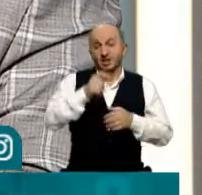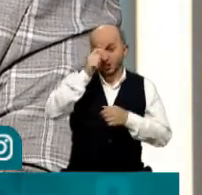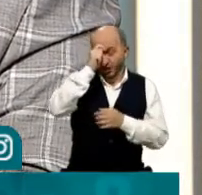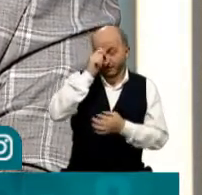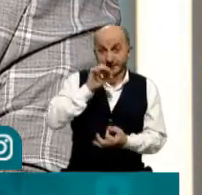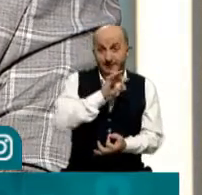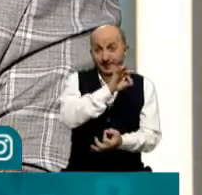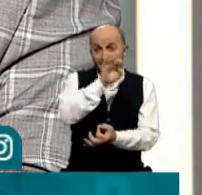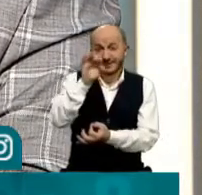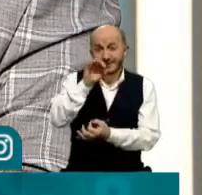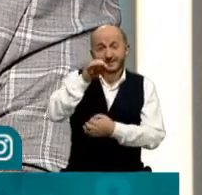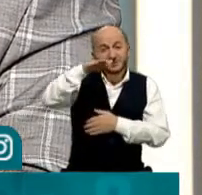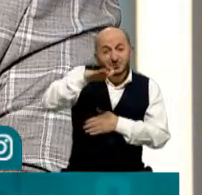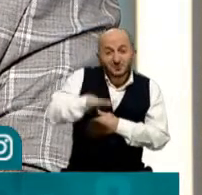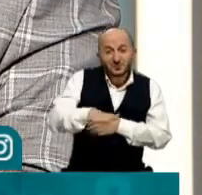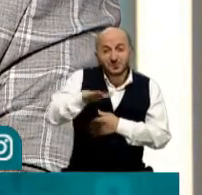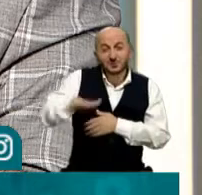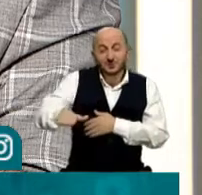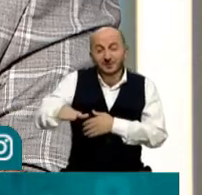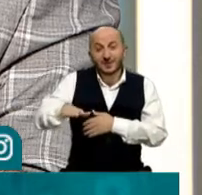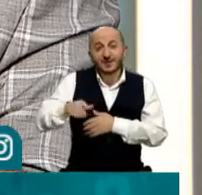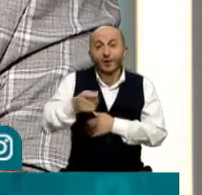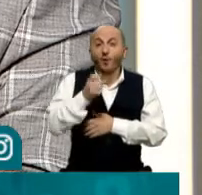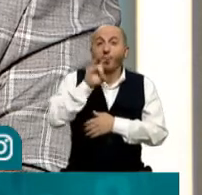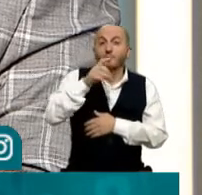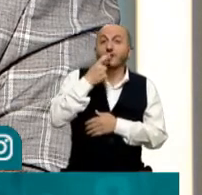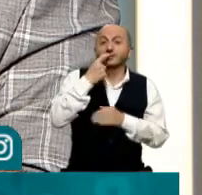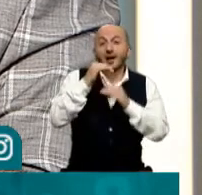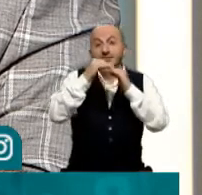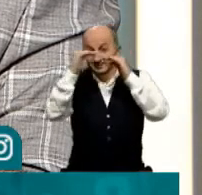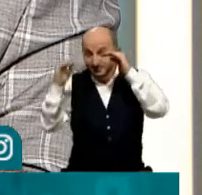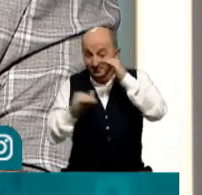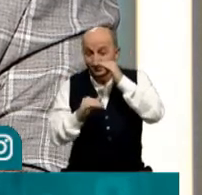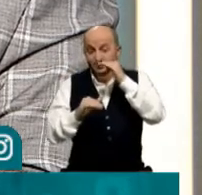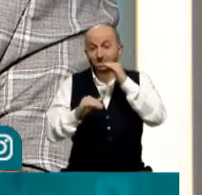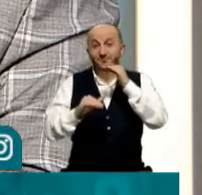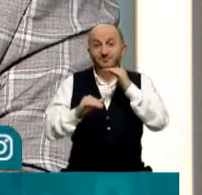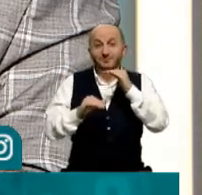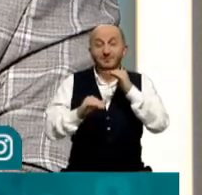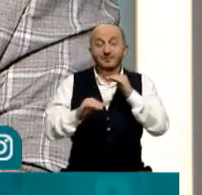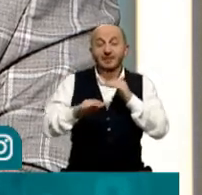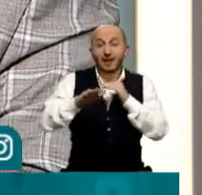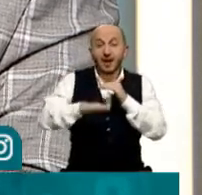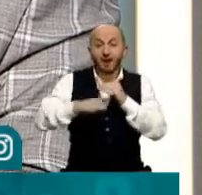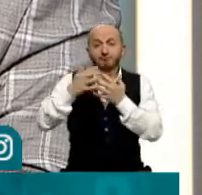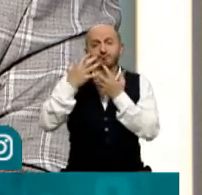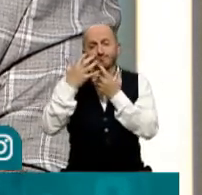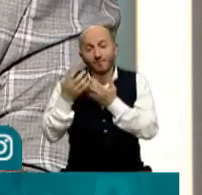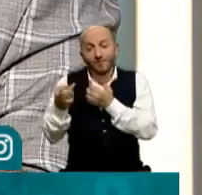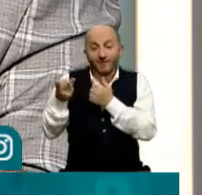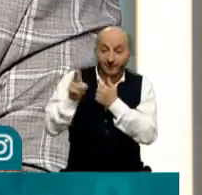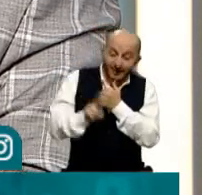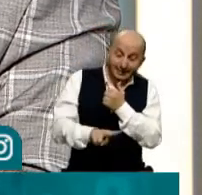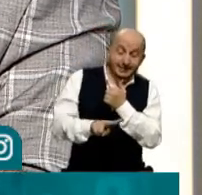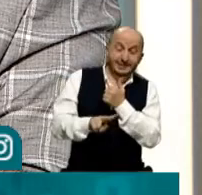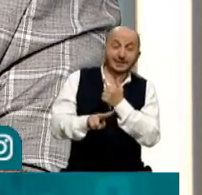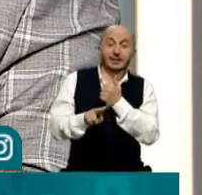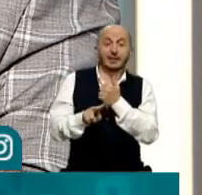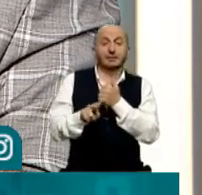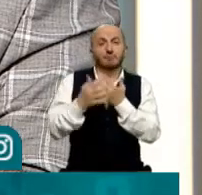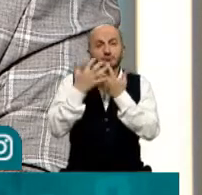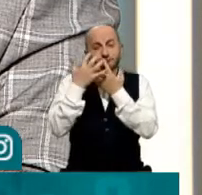kafirlerin küçük çocukları, yani buluğa ermemiş çocukları rahmete vefat ettiklerinde.